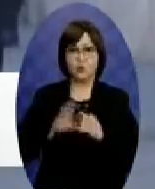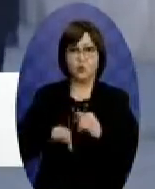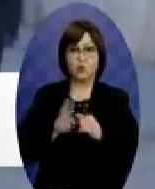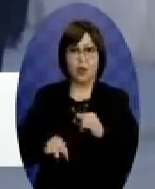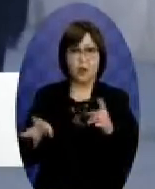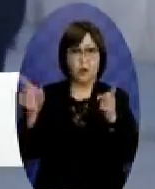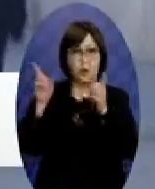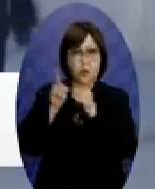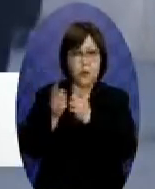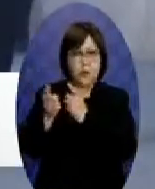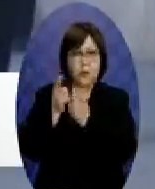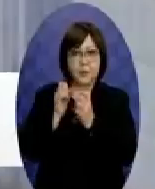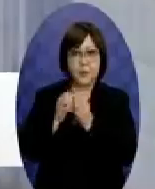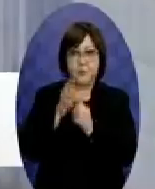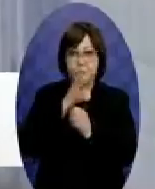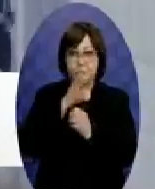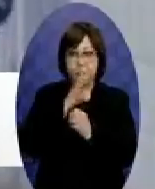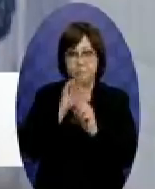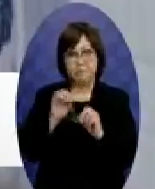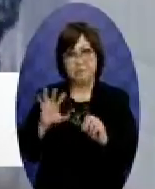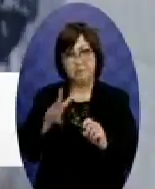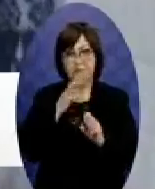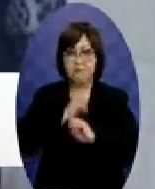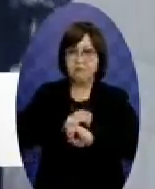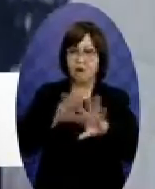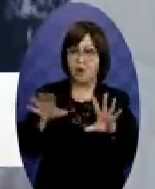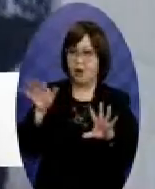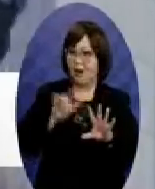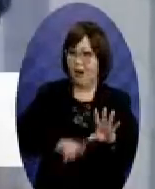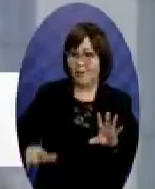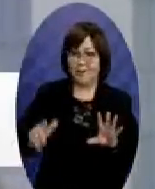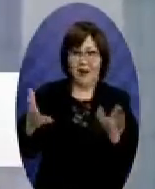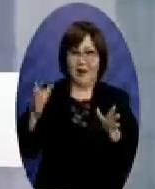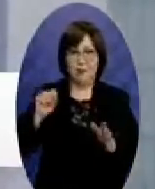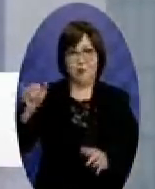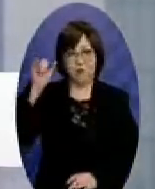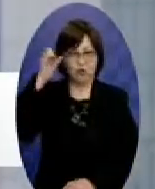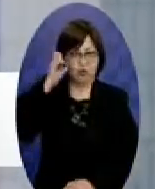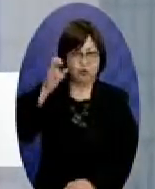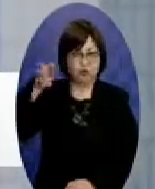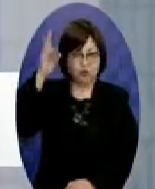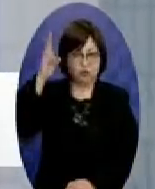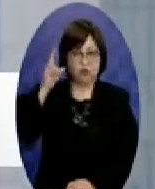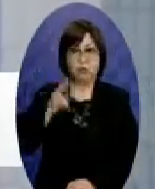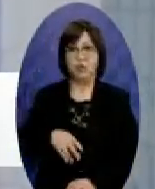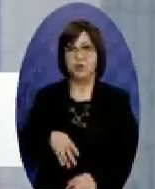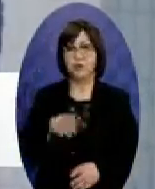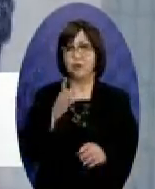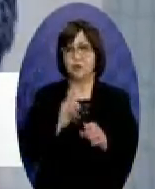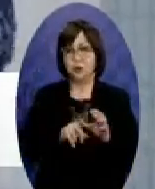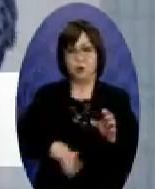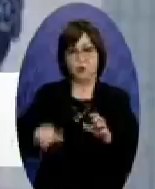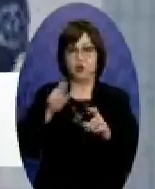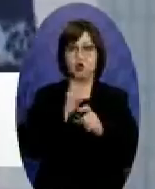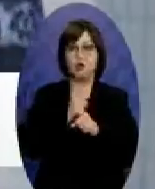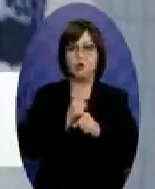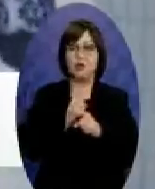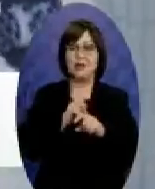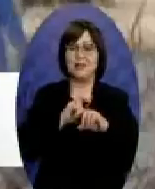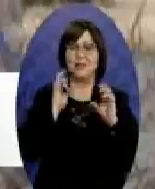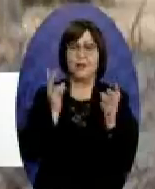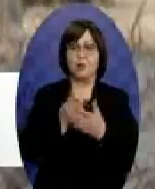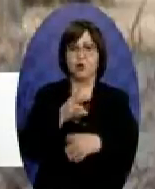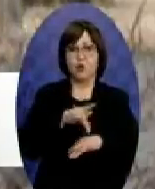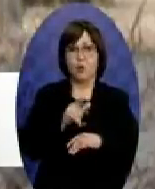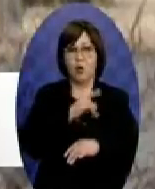сүүлээр болно гэдгийг дуулгасан. За уулзалт болох газрыг ерөнхийлөгч Дональд Трампын Солонгосын хөдөлмөрийн намын төв орооны хэлтсийн дараа Ким